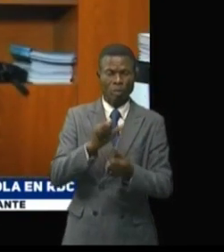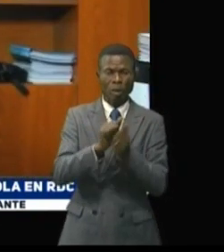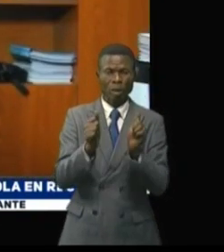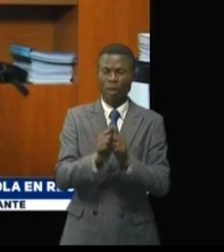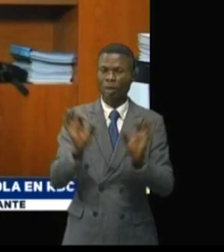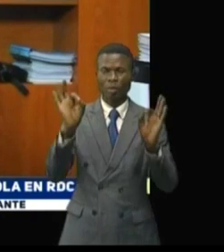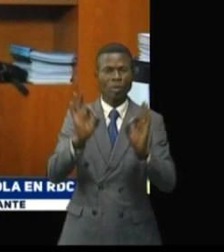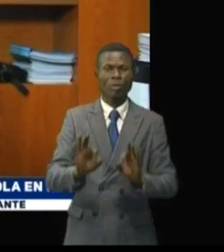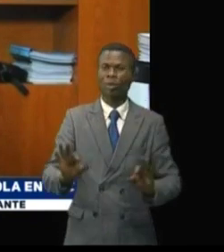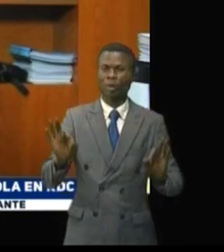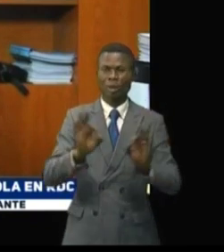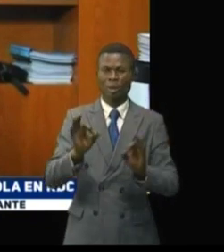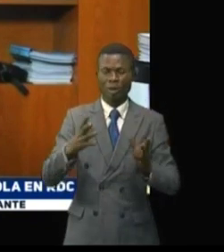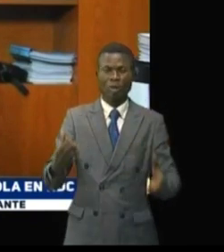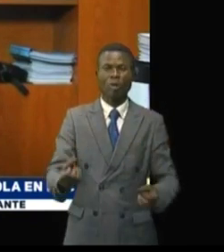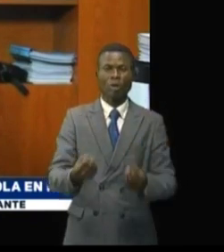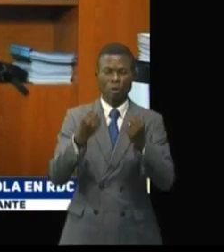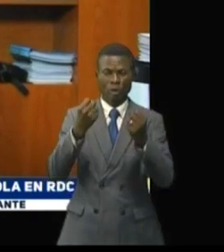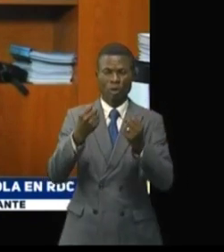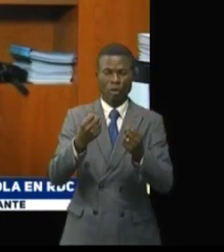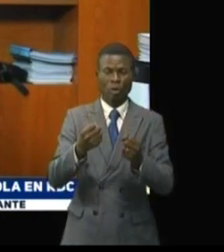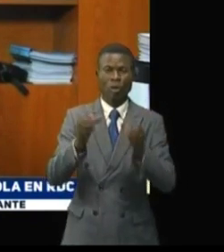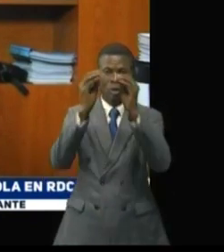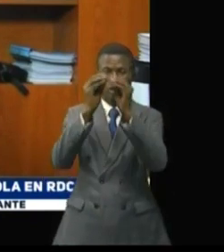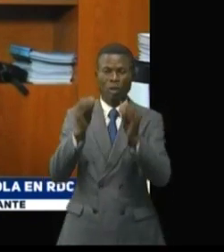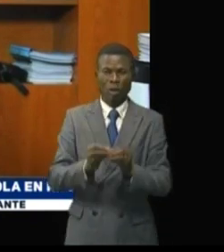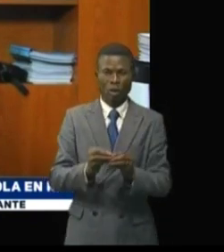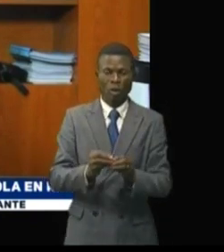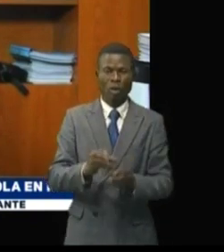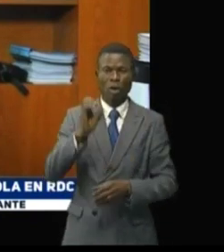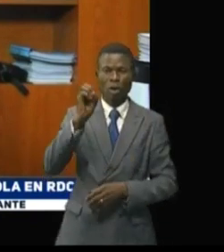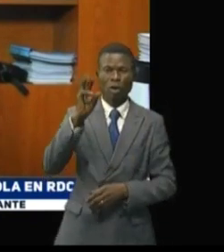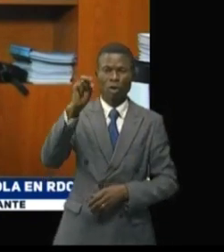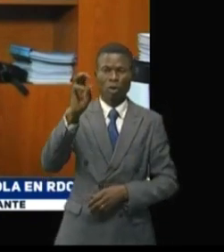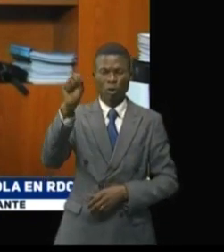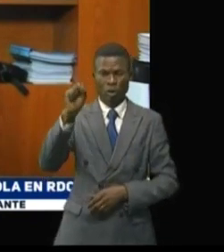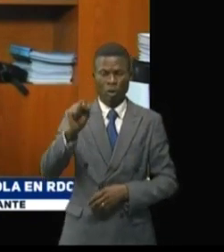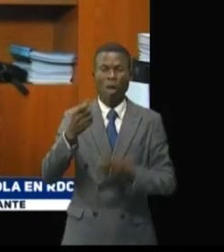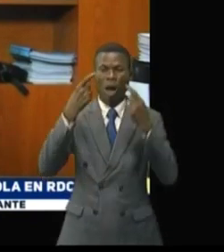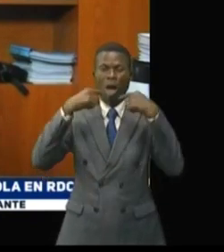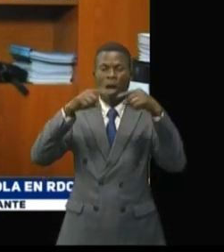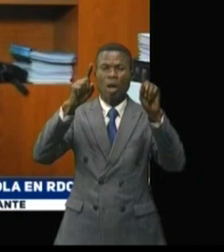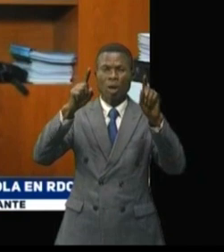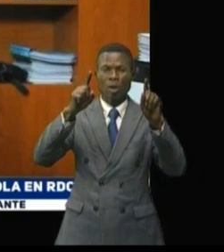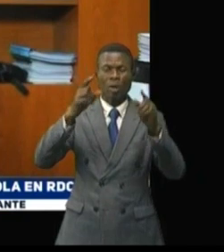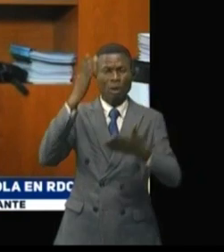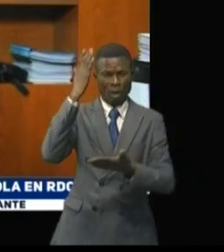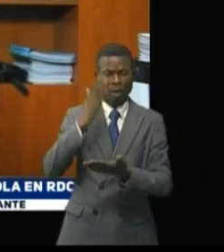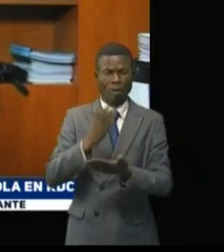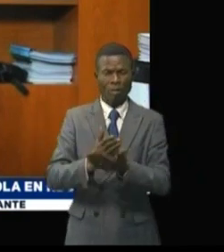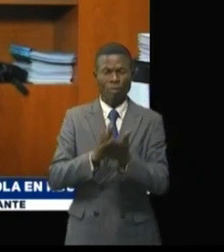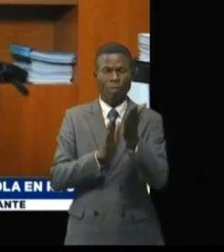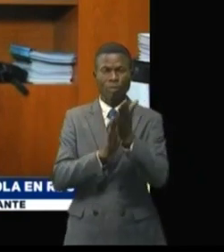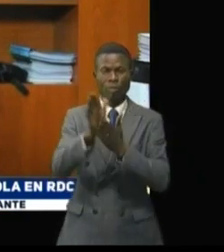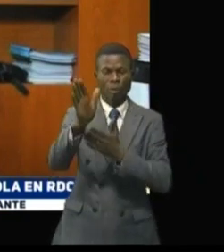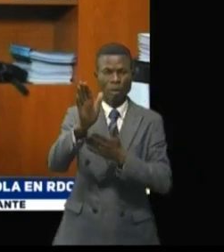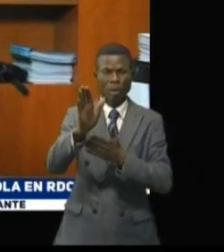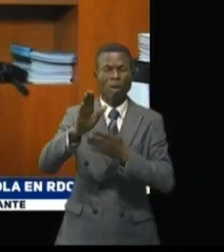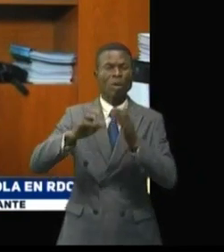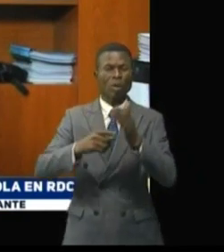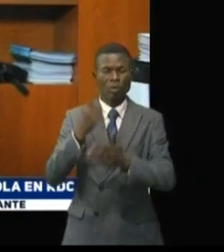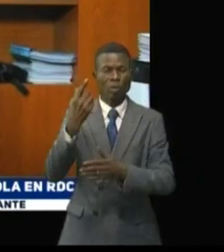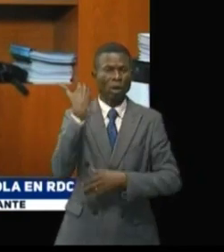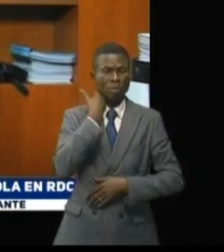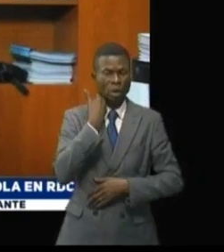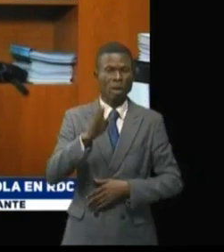et selon le protocole de l'OMS, je suis heureux de déclarer solennellement la fin de la 15e épidémie à maladie